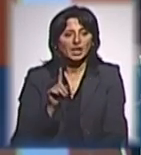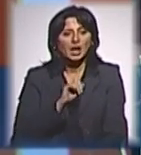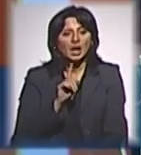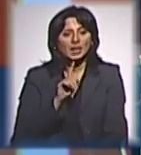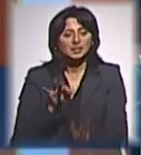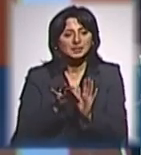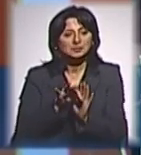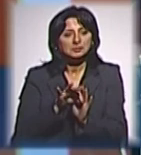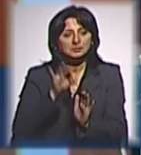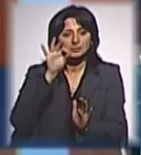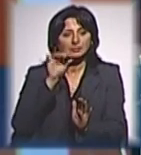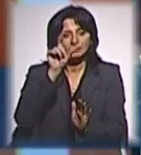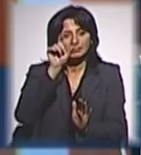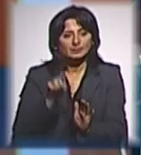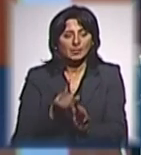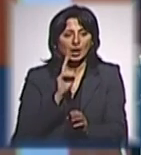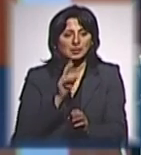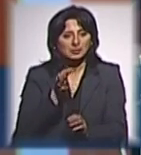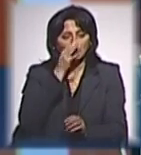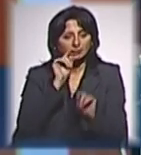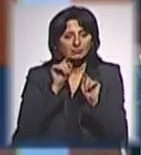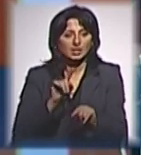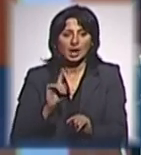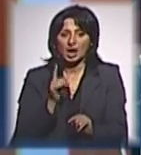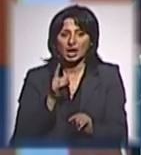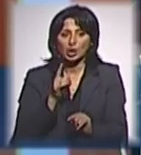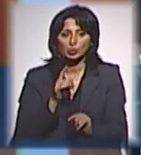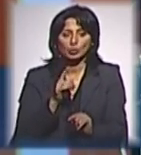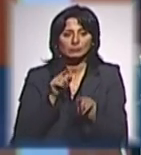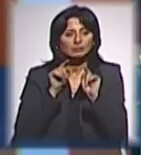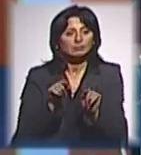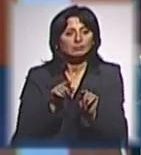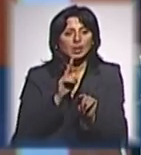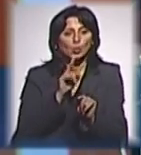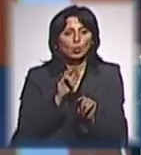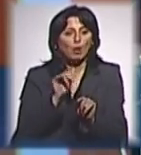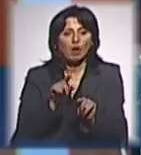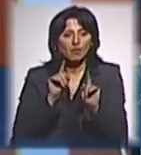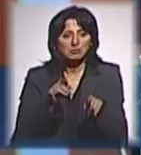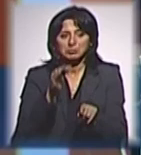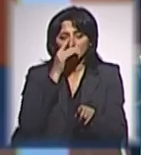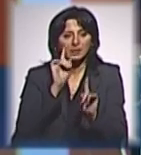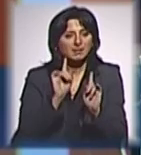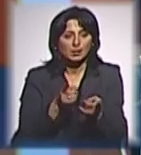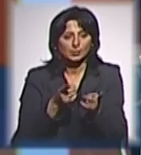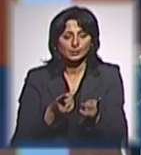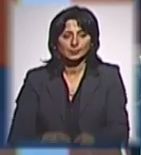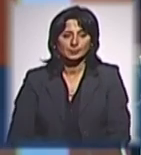არის გამორჩეული თქვენი კანდიდატი და რატომ უნდა შეაჩეროს ამომრჩეველმა მასზე მაინც და მაინც